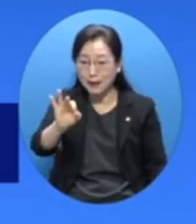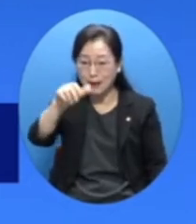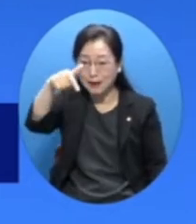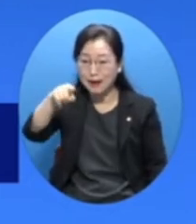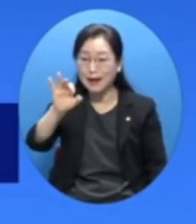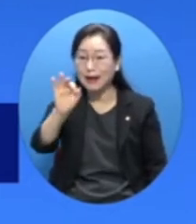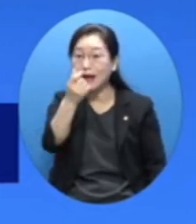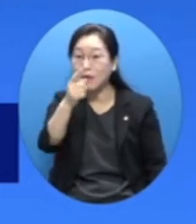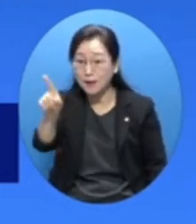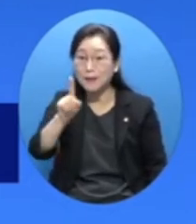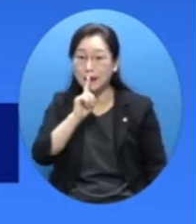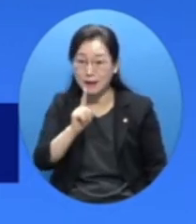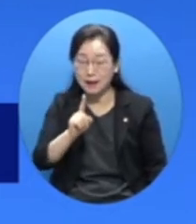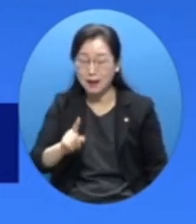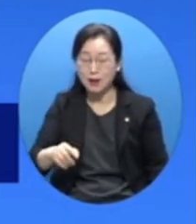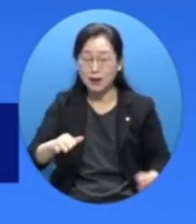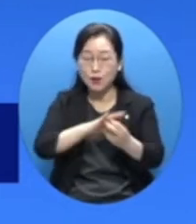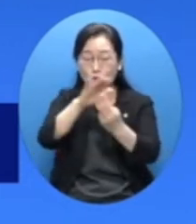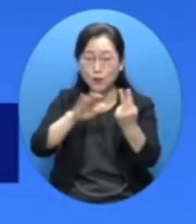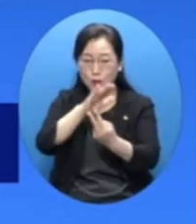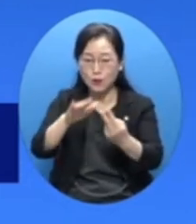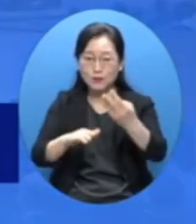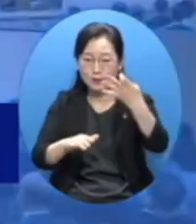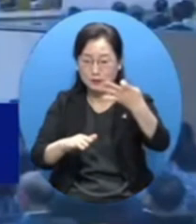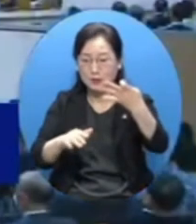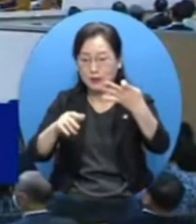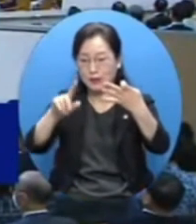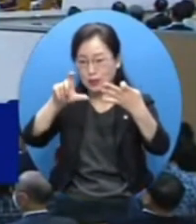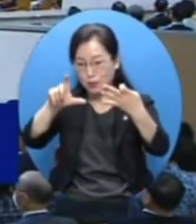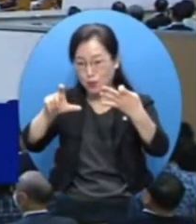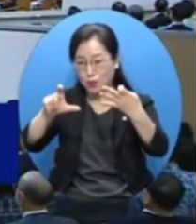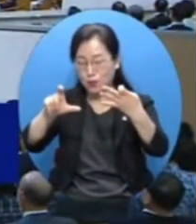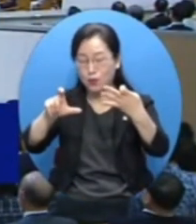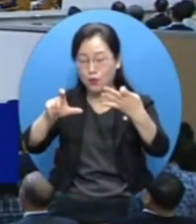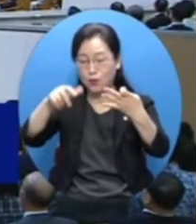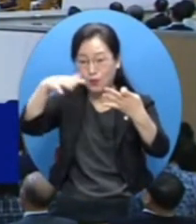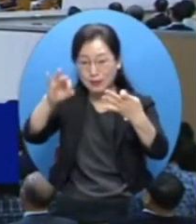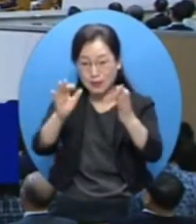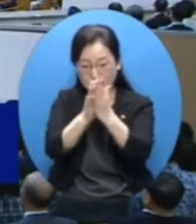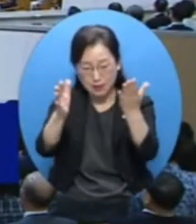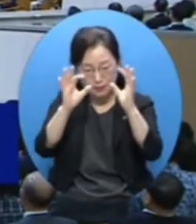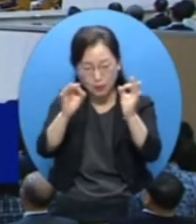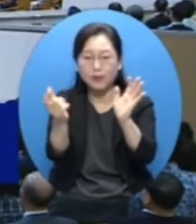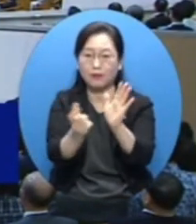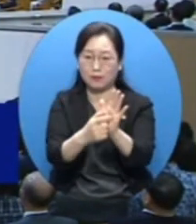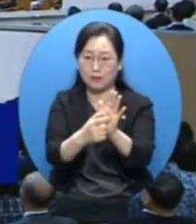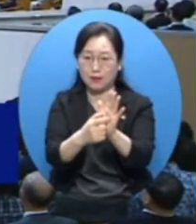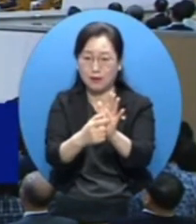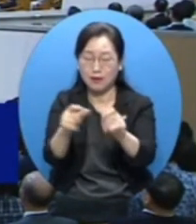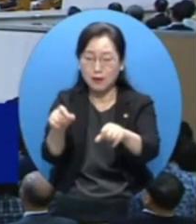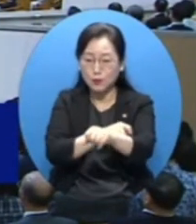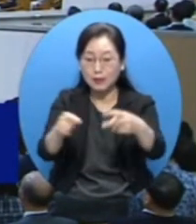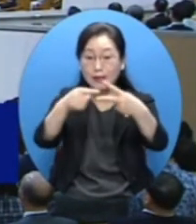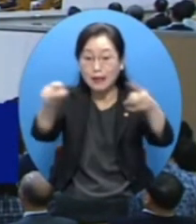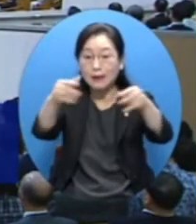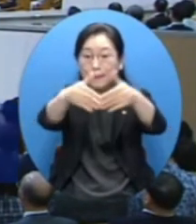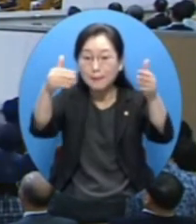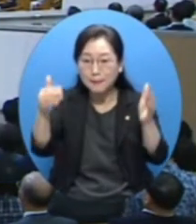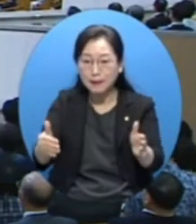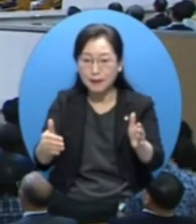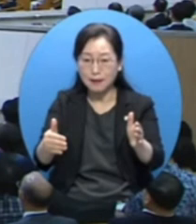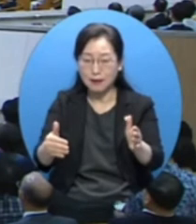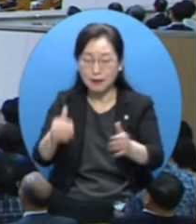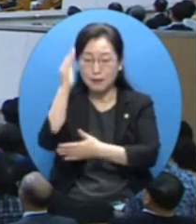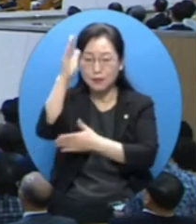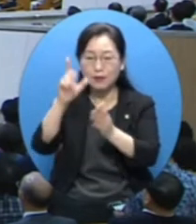14장 15장 16장에 나옵니다 특별히 다락방 강화에서 예수님께서 제자들에게 성령을